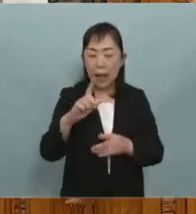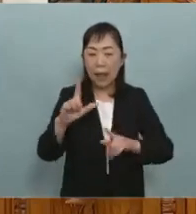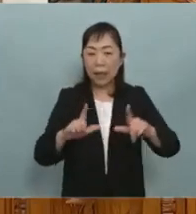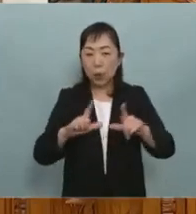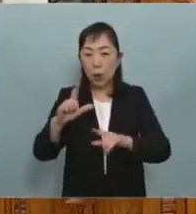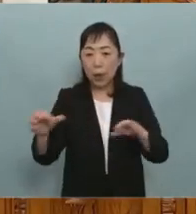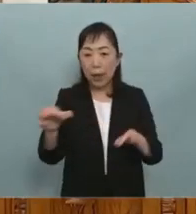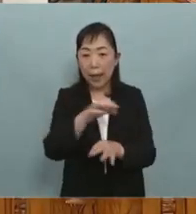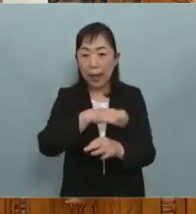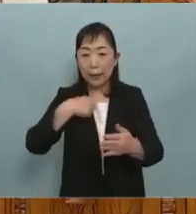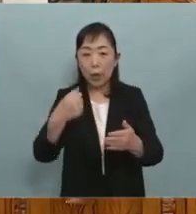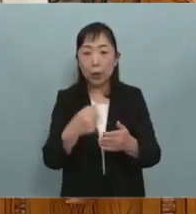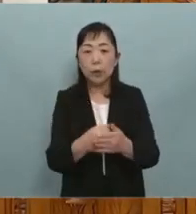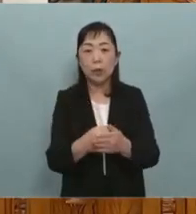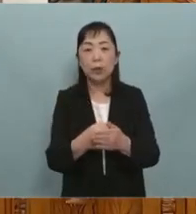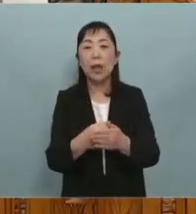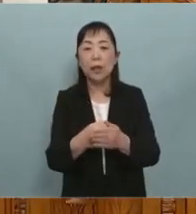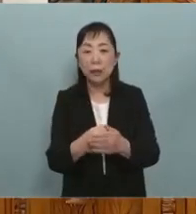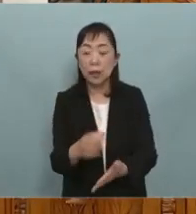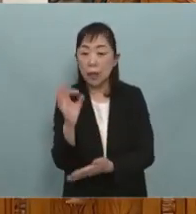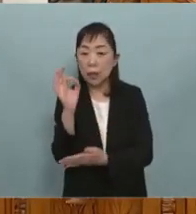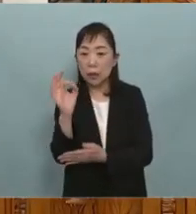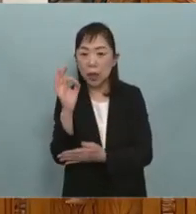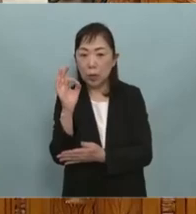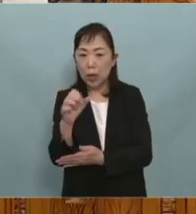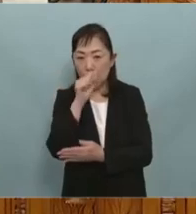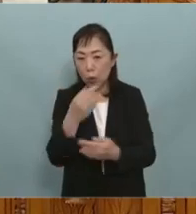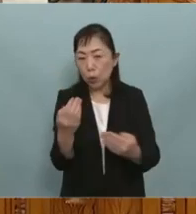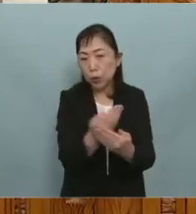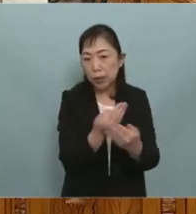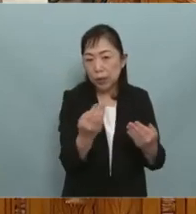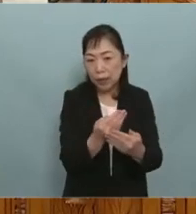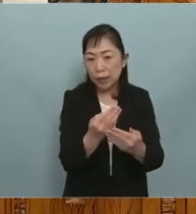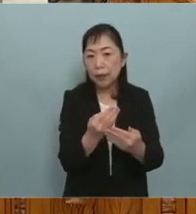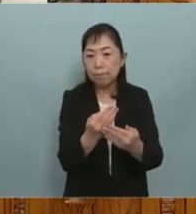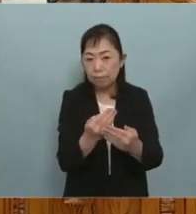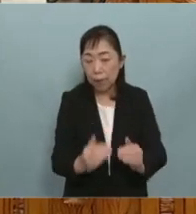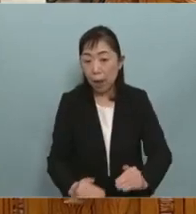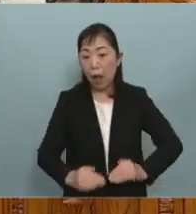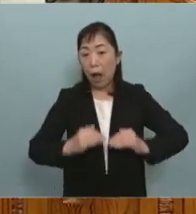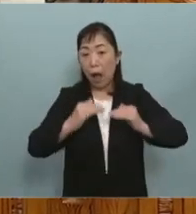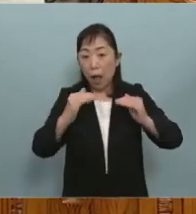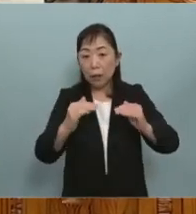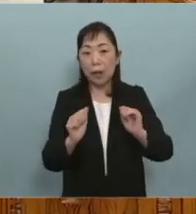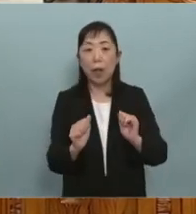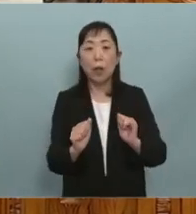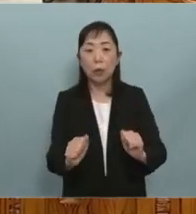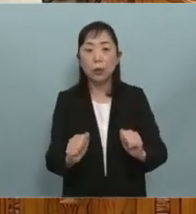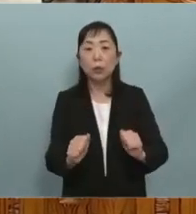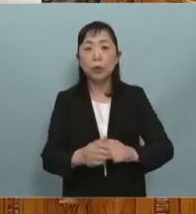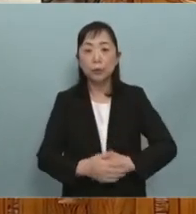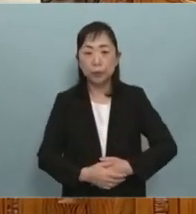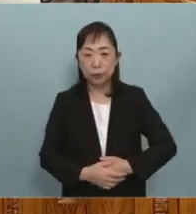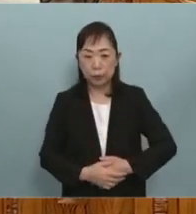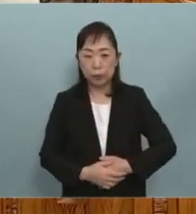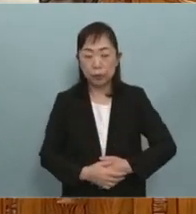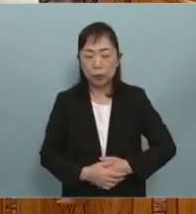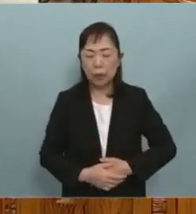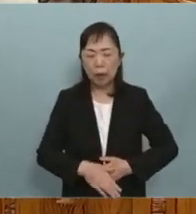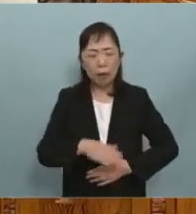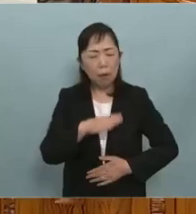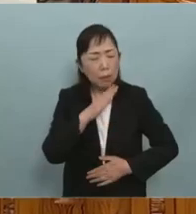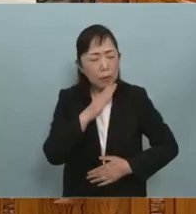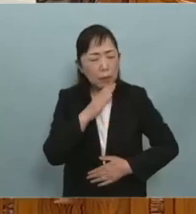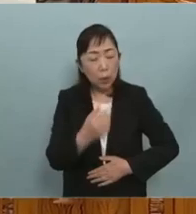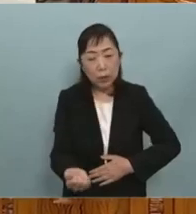つつ財政状況の改善を進め力強く発展する危機に強靭な